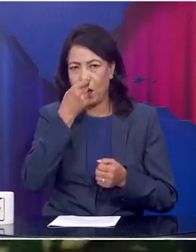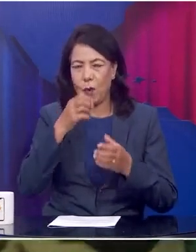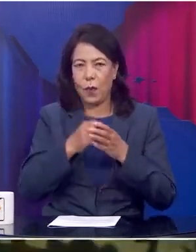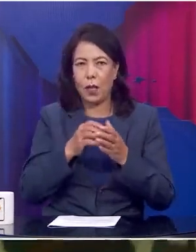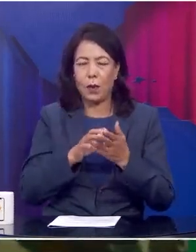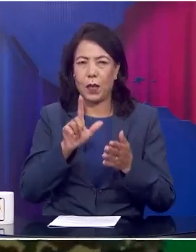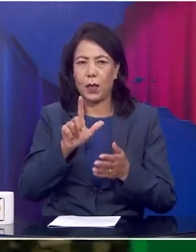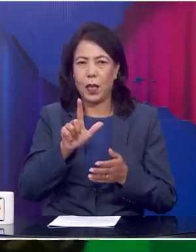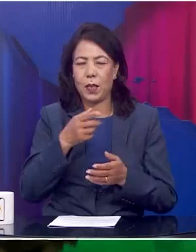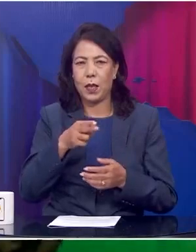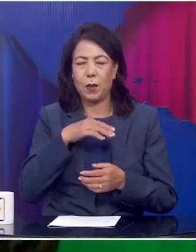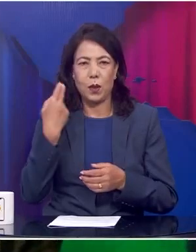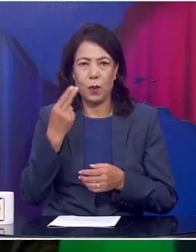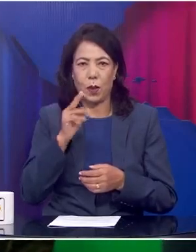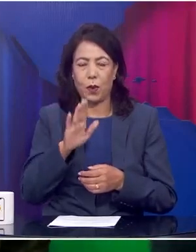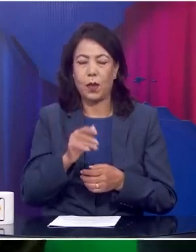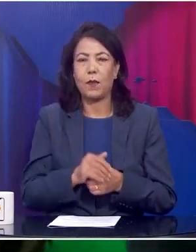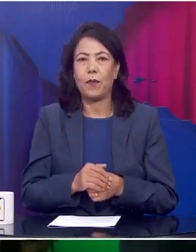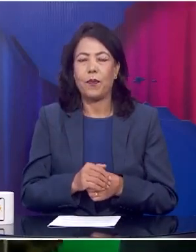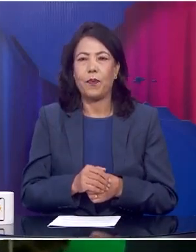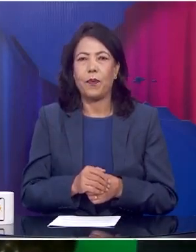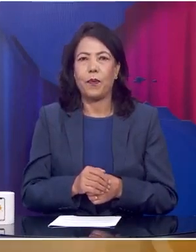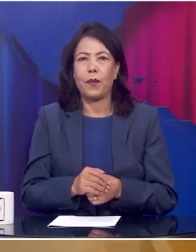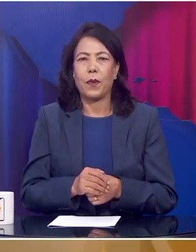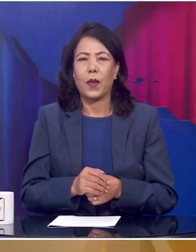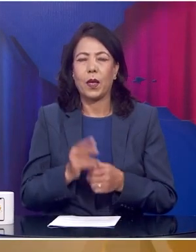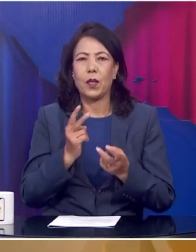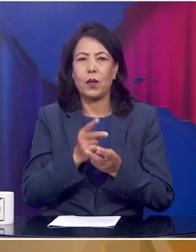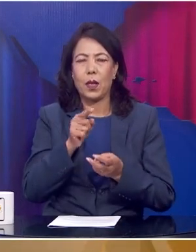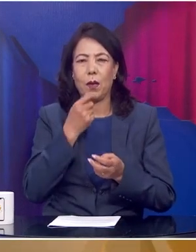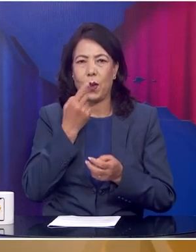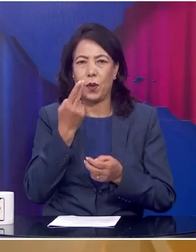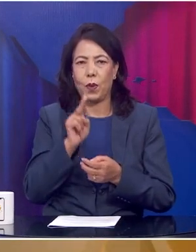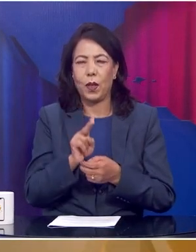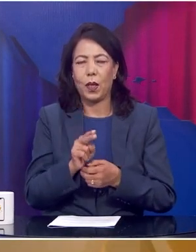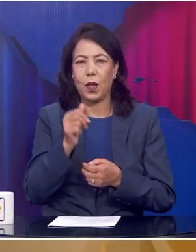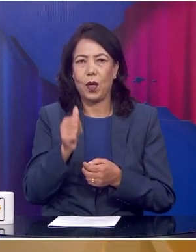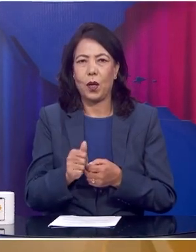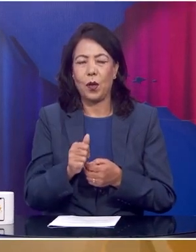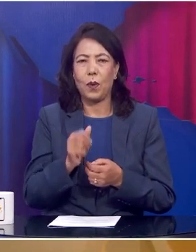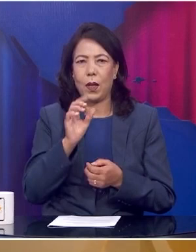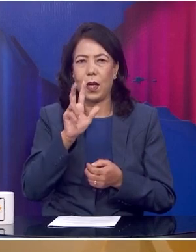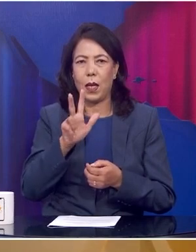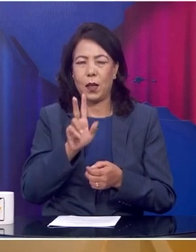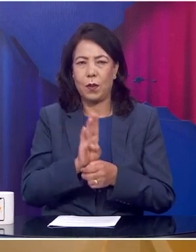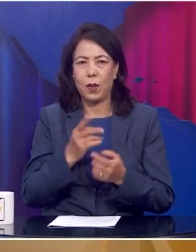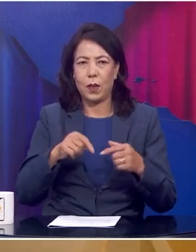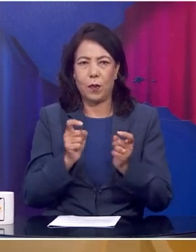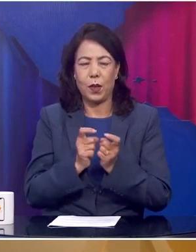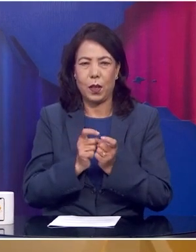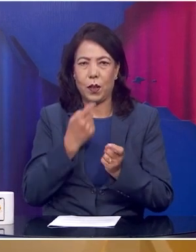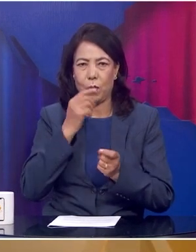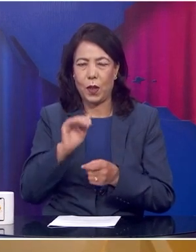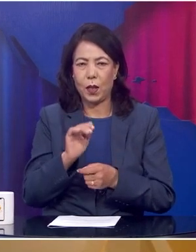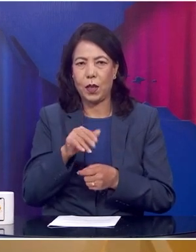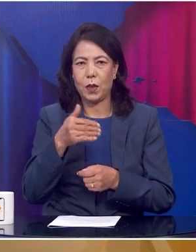मा 7 जनाले ज्यान गुमाउनु भएको छ। लक्ष्मीजी, जस्तो यहाँले भन्नुभयो कि अबको अब 8 बजे बैठक राखिएको छ, त्यसपछि